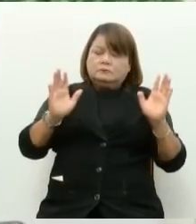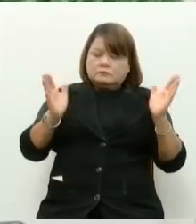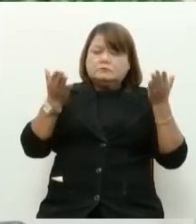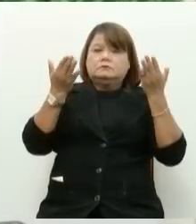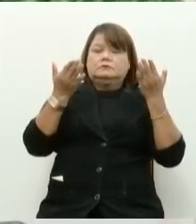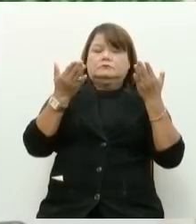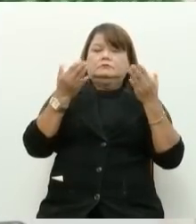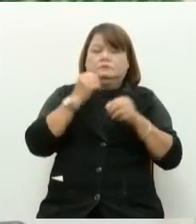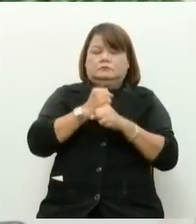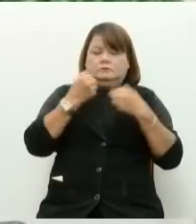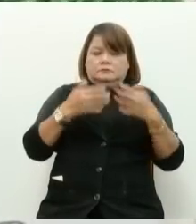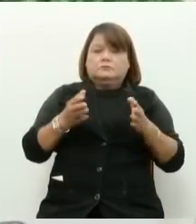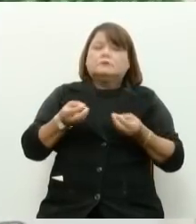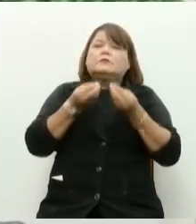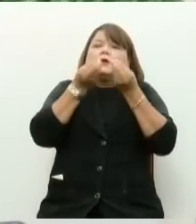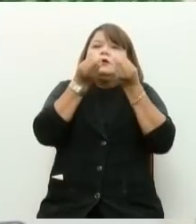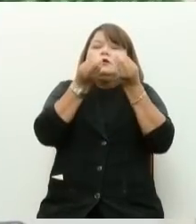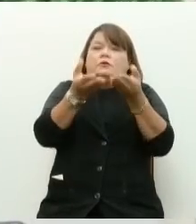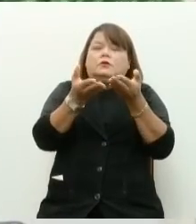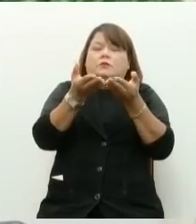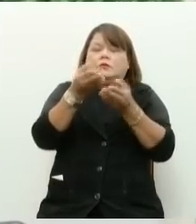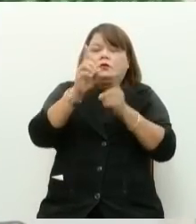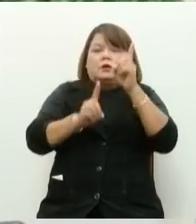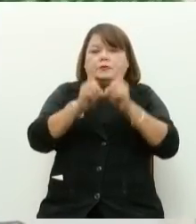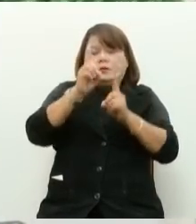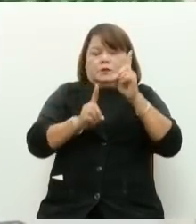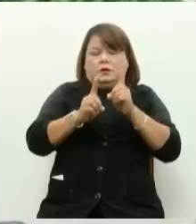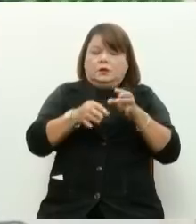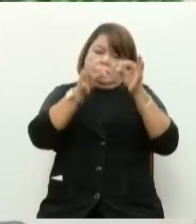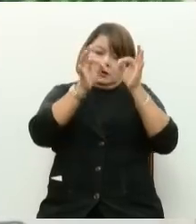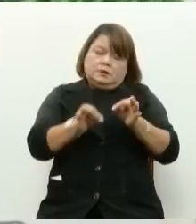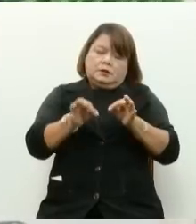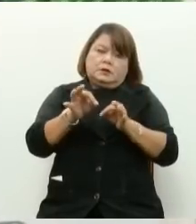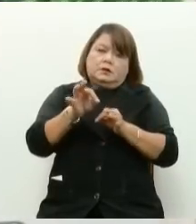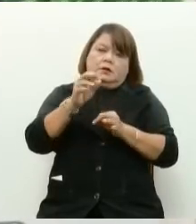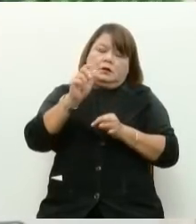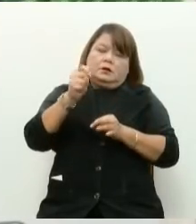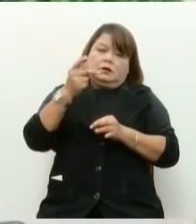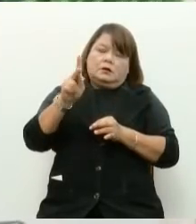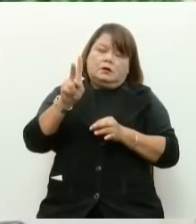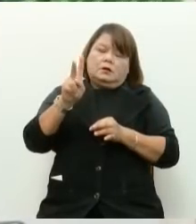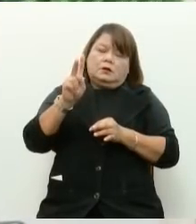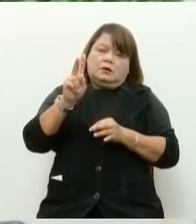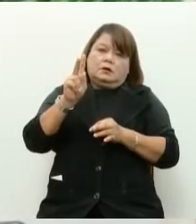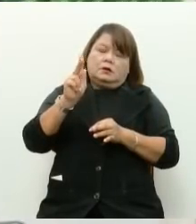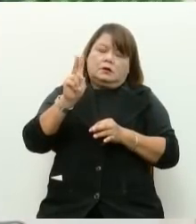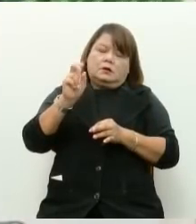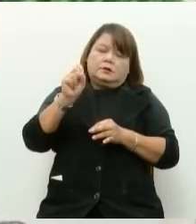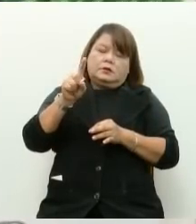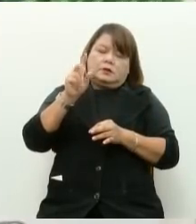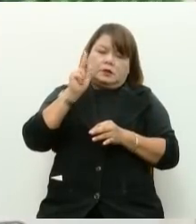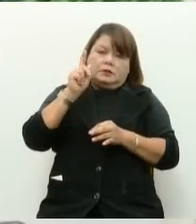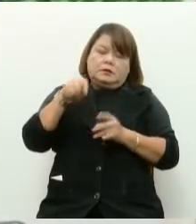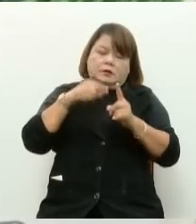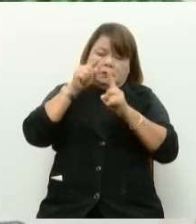สร็จแล้วนะครับก็ให้ส่งผลการประเมินนะครับแล้วก็มติของอสเขตนะครับไปให้ที่ใหม่เนี่ยเป็นคนดำเนินการ